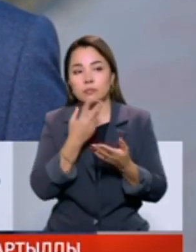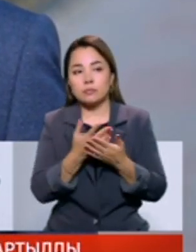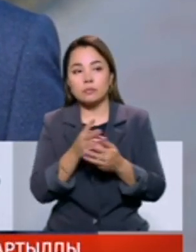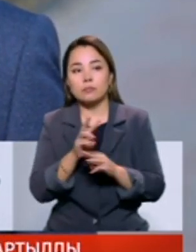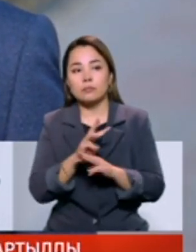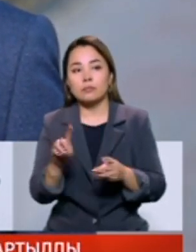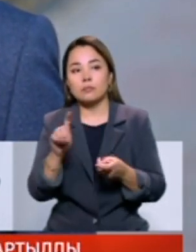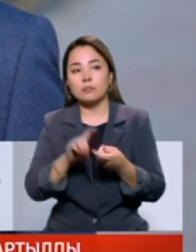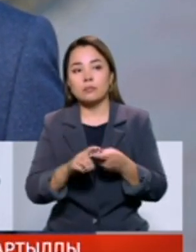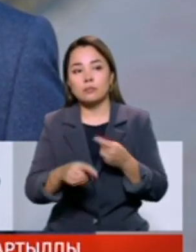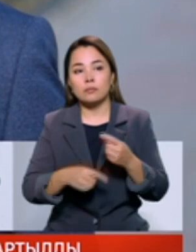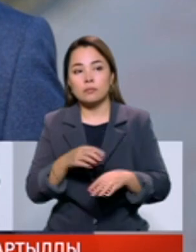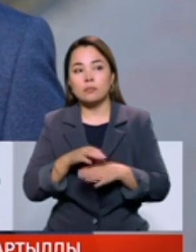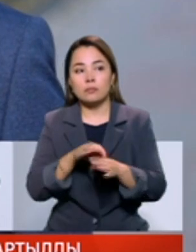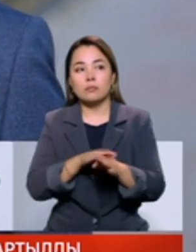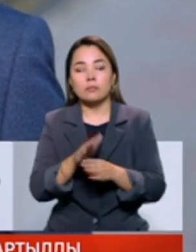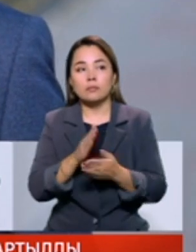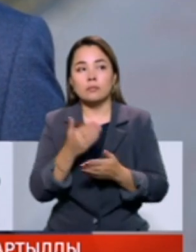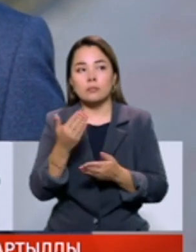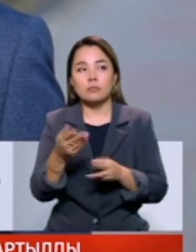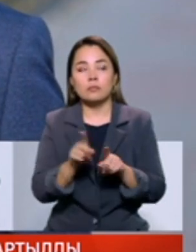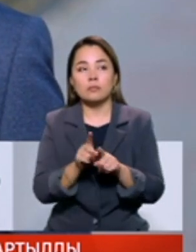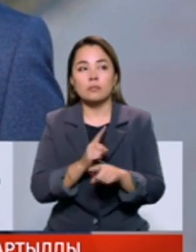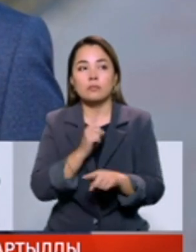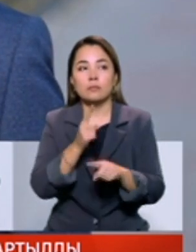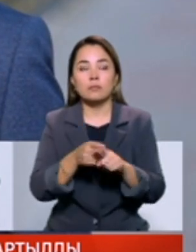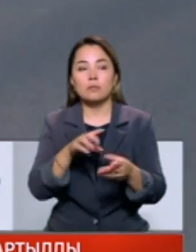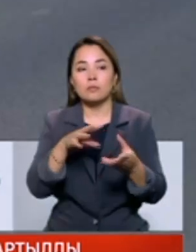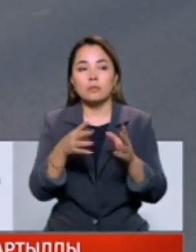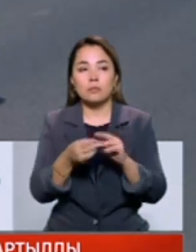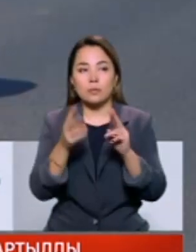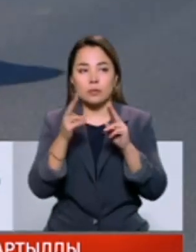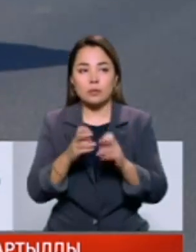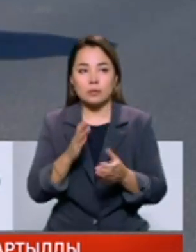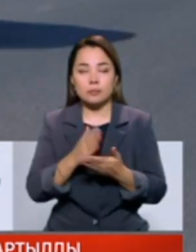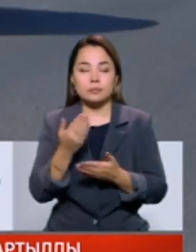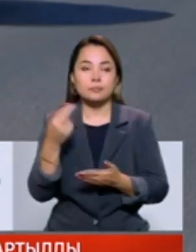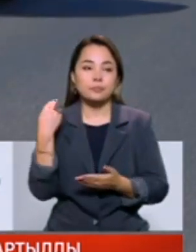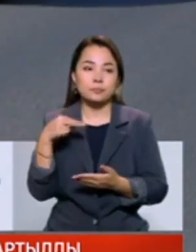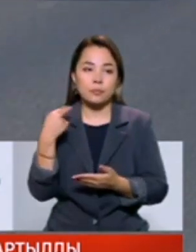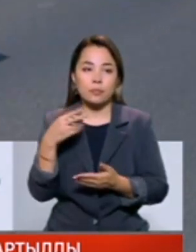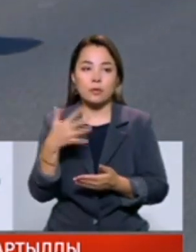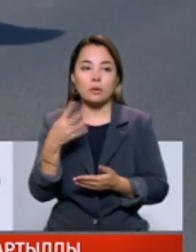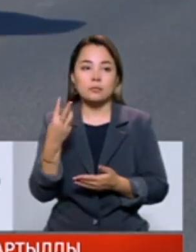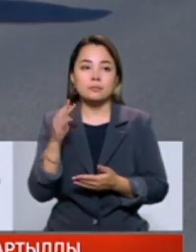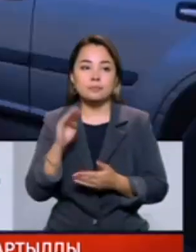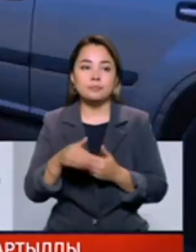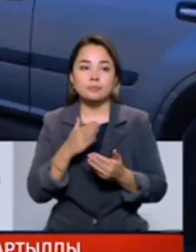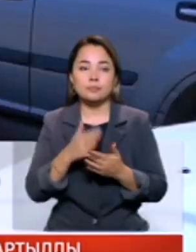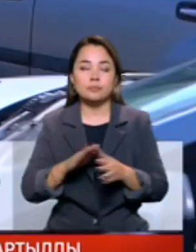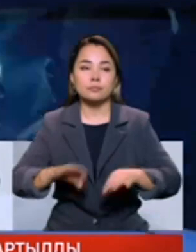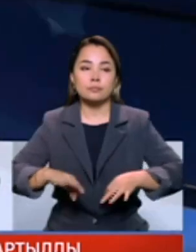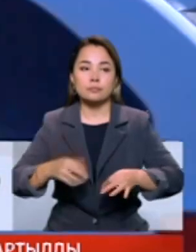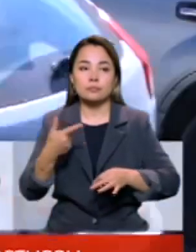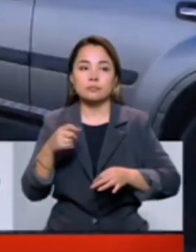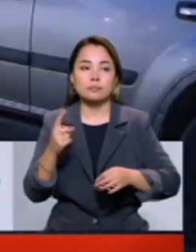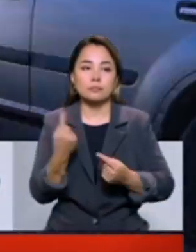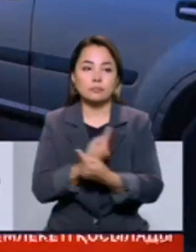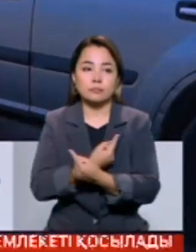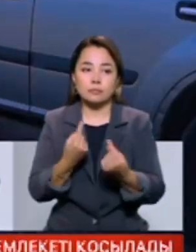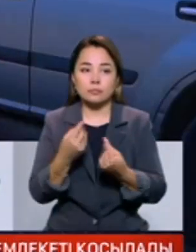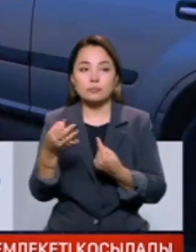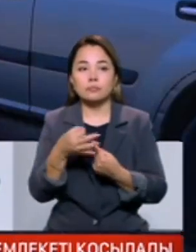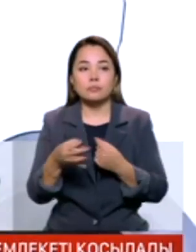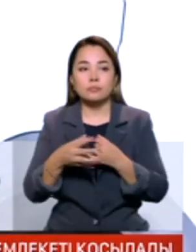арқылы. Ояқтан да қосымша объемдар қарастырылудамыз. Ақтөбеде 53 мыңға жуық көлік газбен жүреді. Одан бөлек